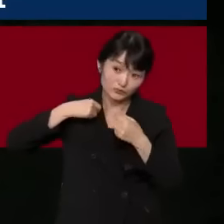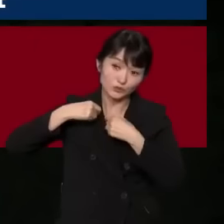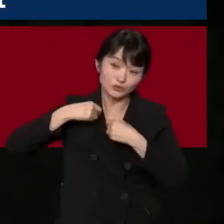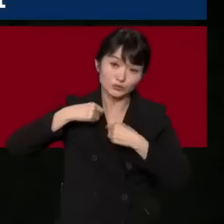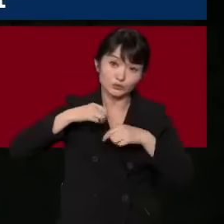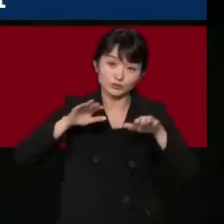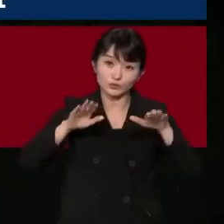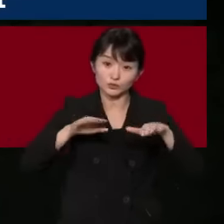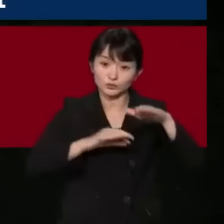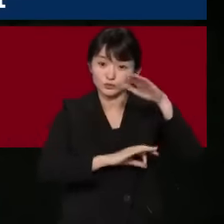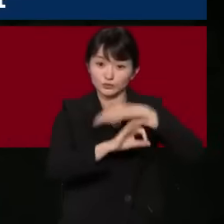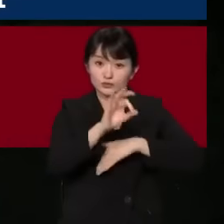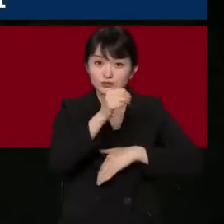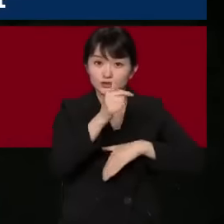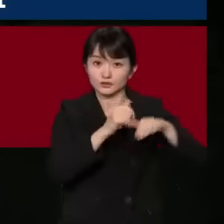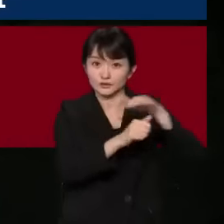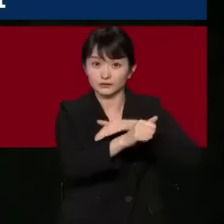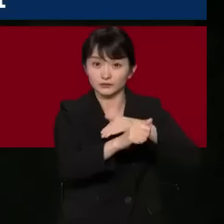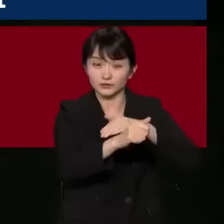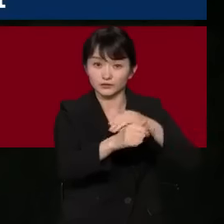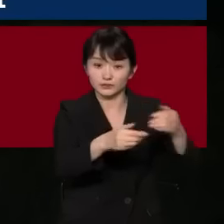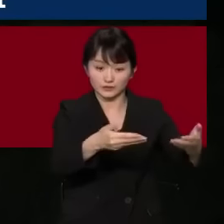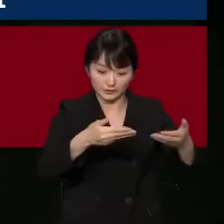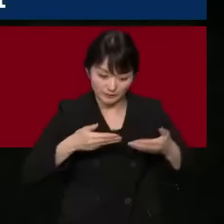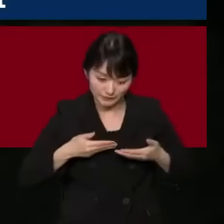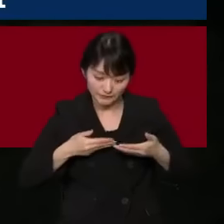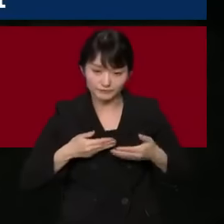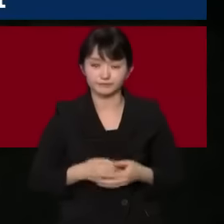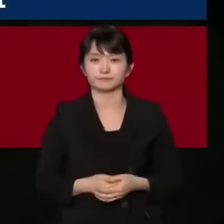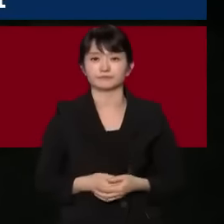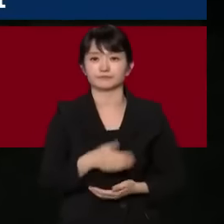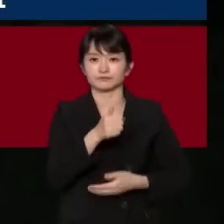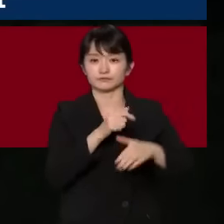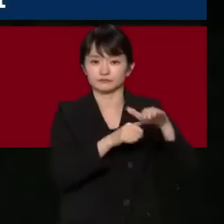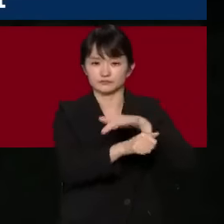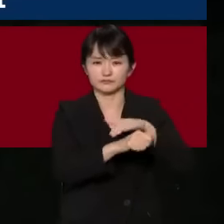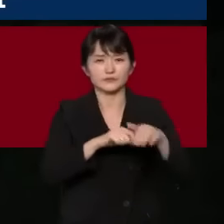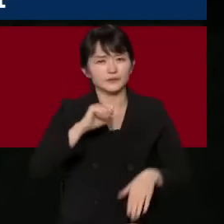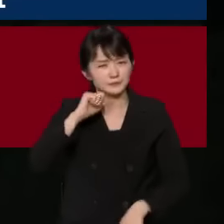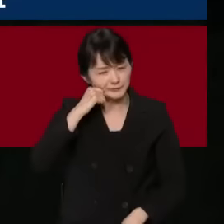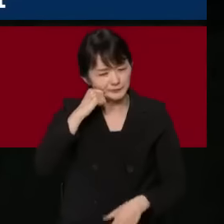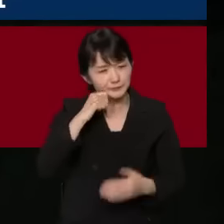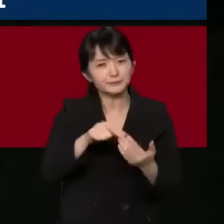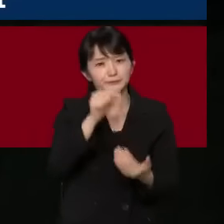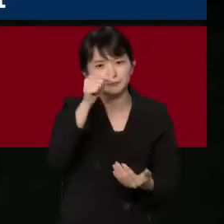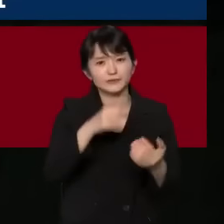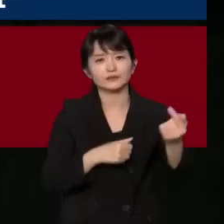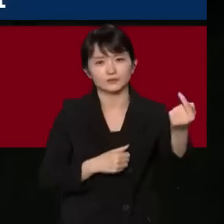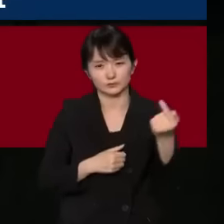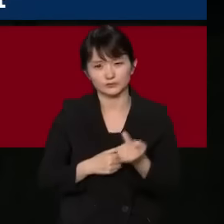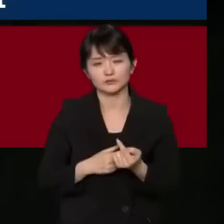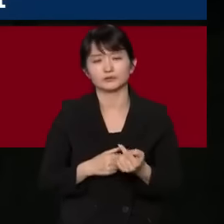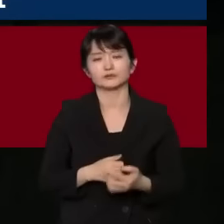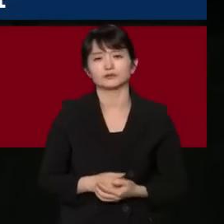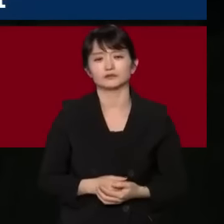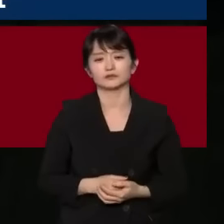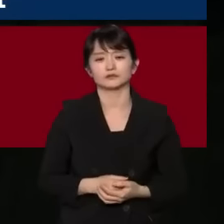건네준 그 목도리. 맞습니다. 한동훈 대표께서 정말 어려운 선택을 하고 해 오셨습니다. 예.